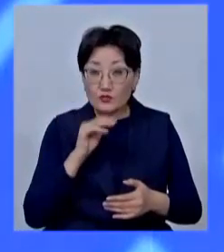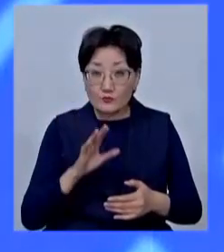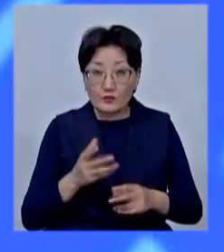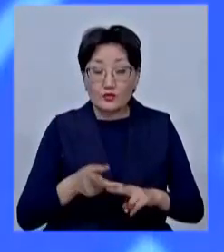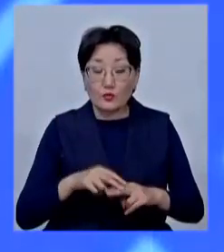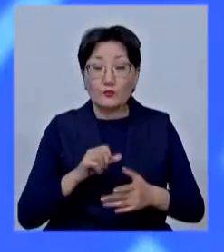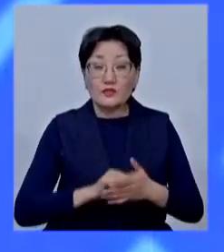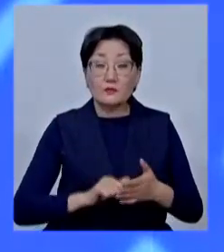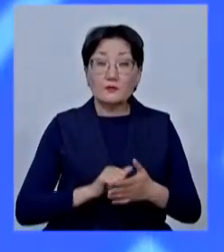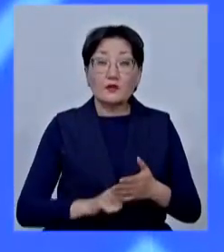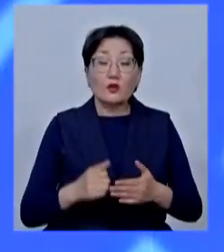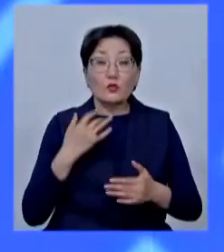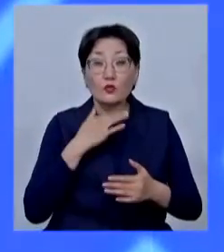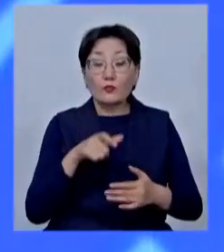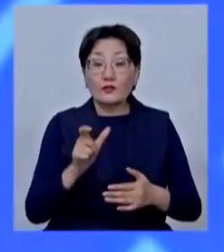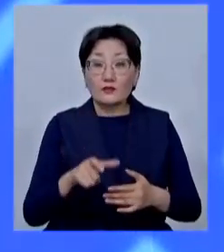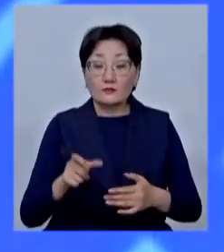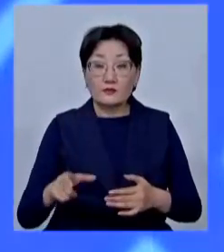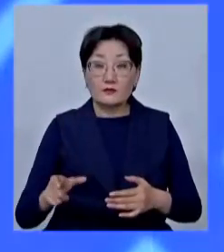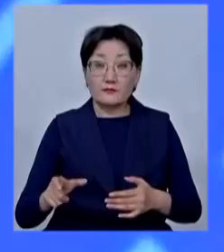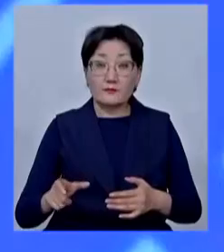сол себепті көбісі